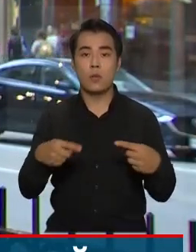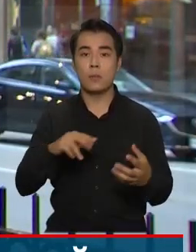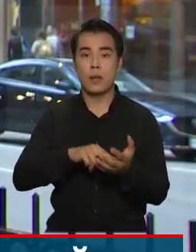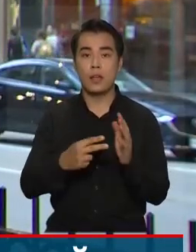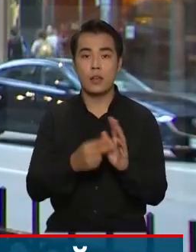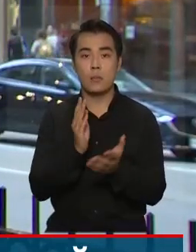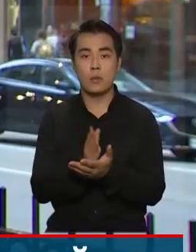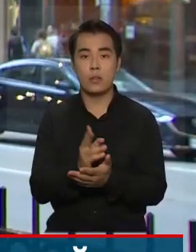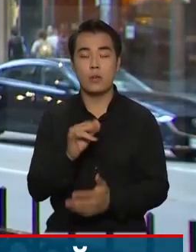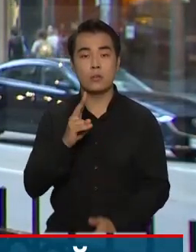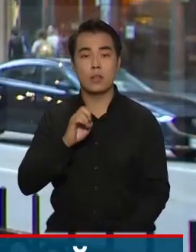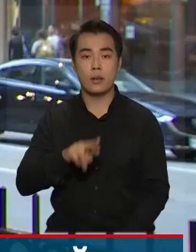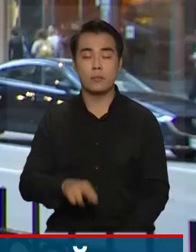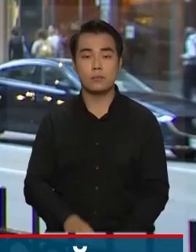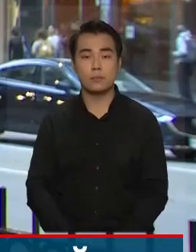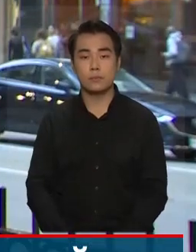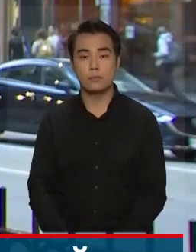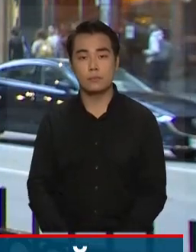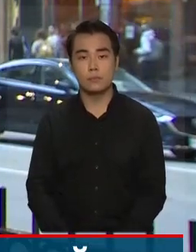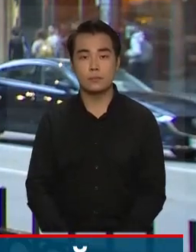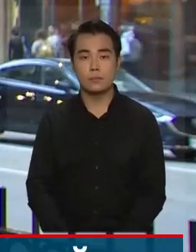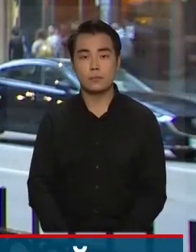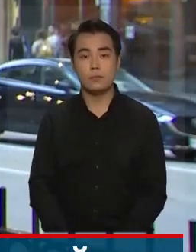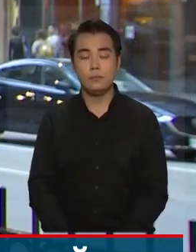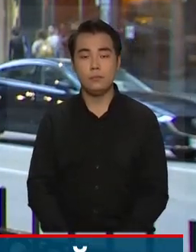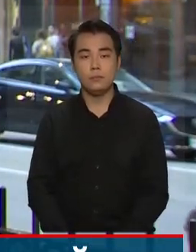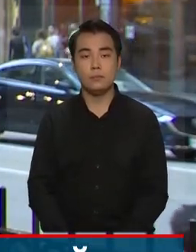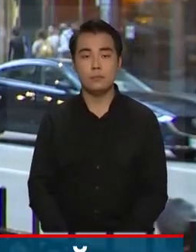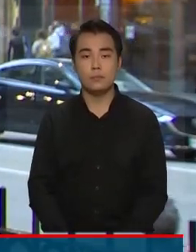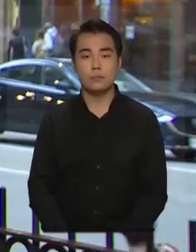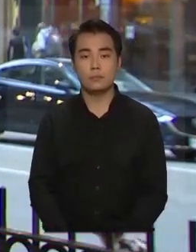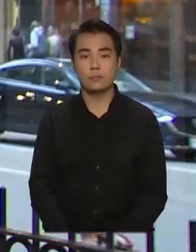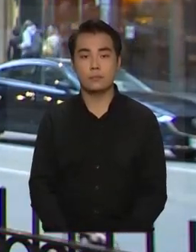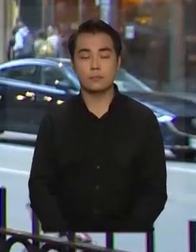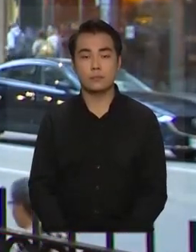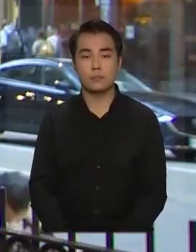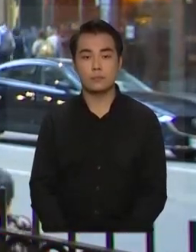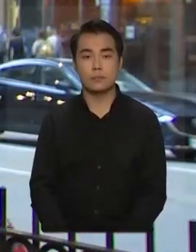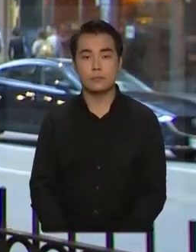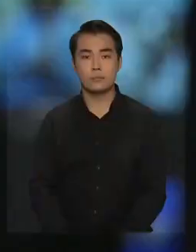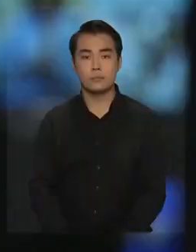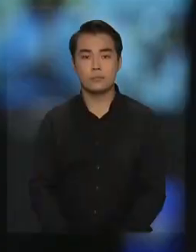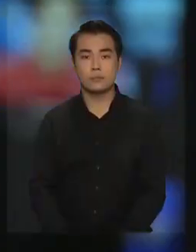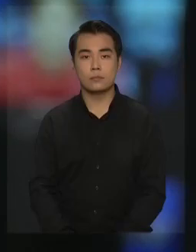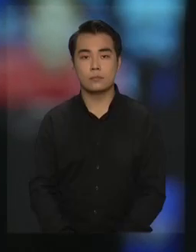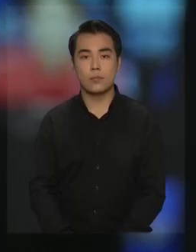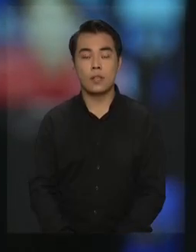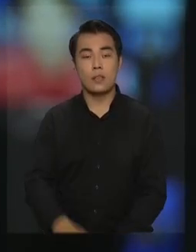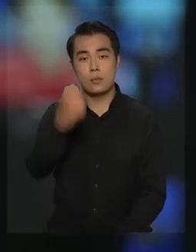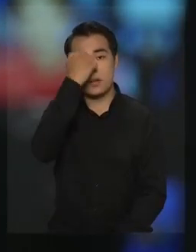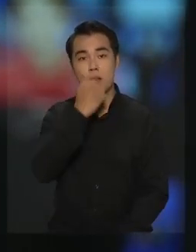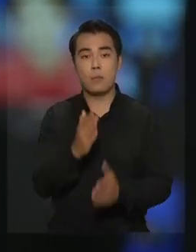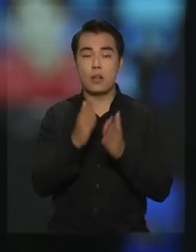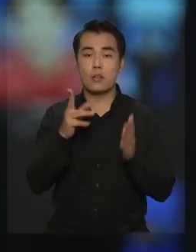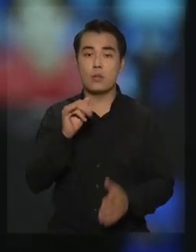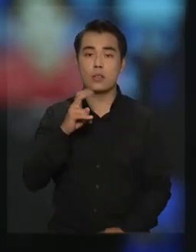проектов. Кунсая Курмет, Махсат Тастанбеков, Асылбек Куспанов, Жібек Жолы, Нью-Йорк. Спасибо большое,